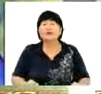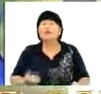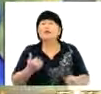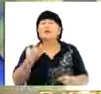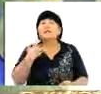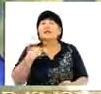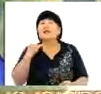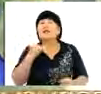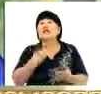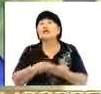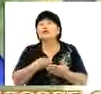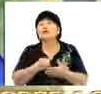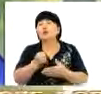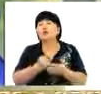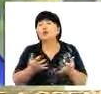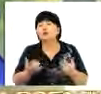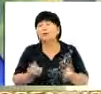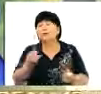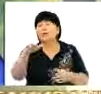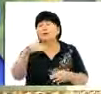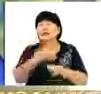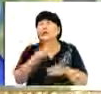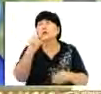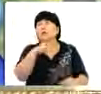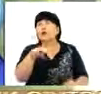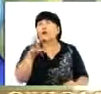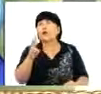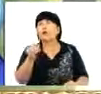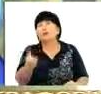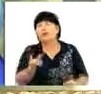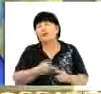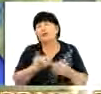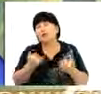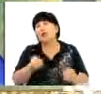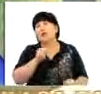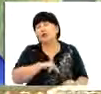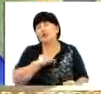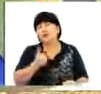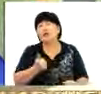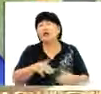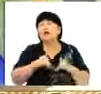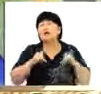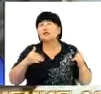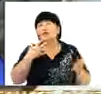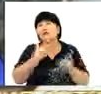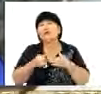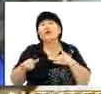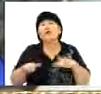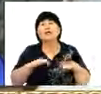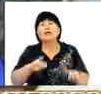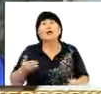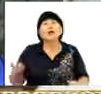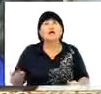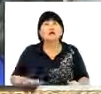Через Кызылординский инвестиционный фонд приобрела кредит в размере 3 миллиона тенге. И сейчас работаю над расширением своего дела.